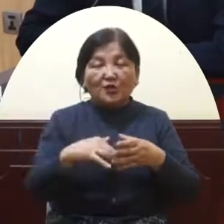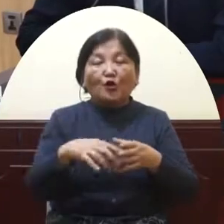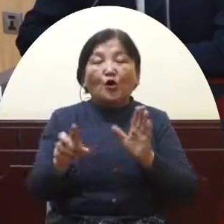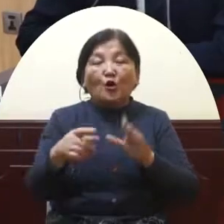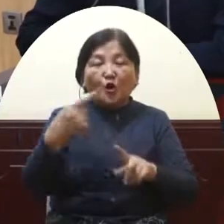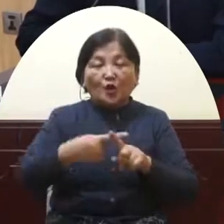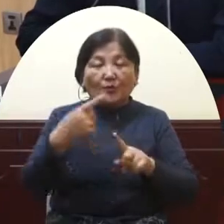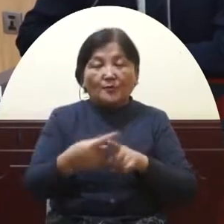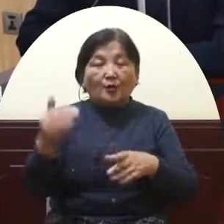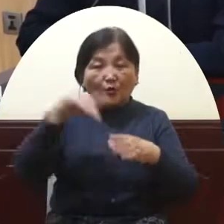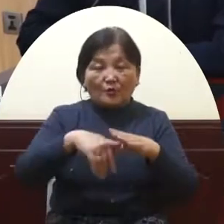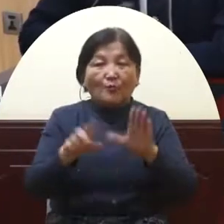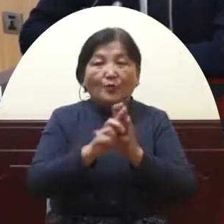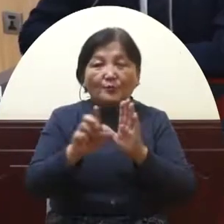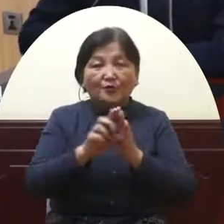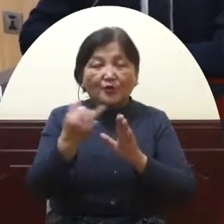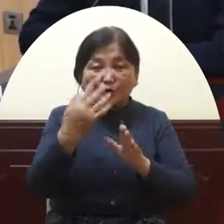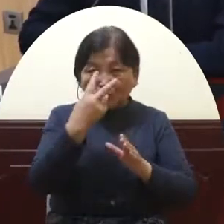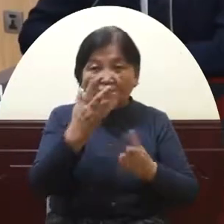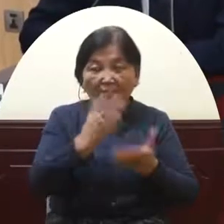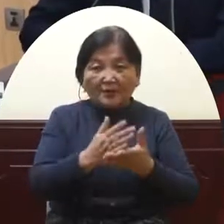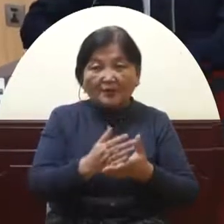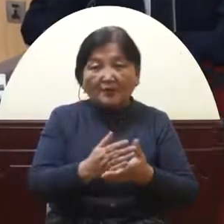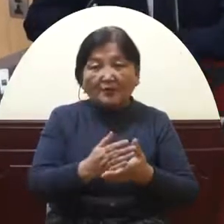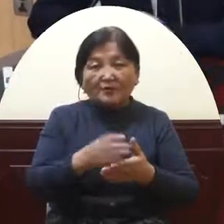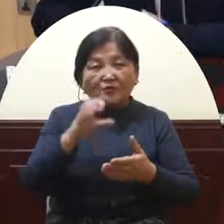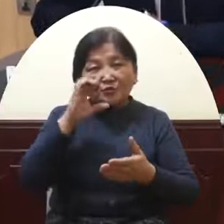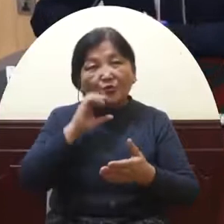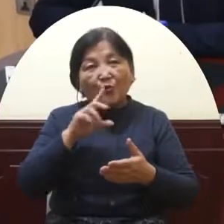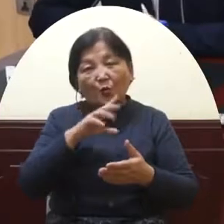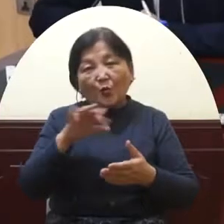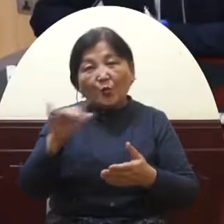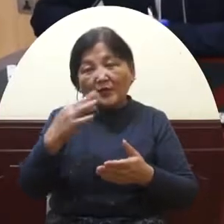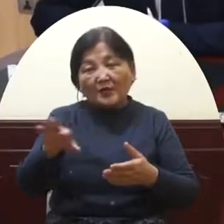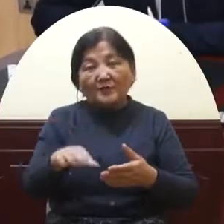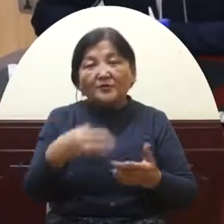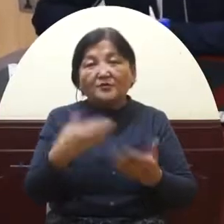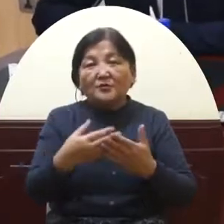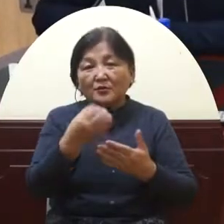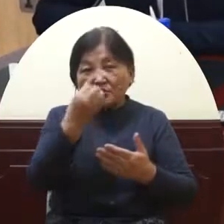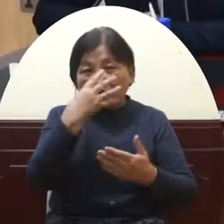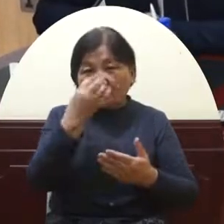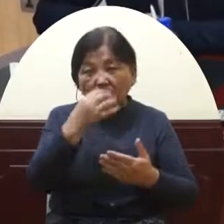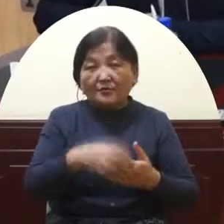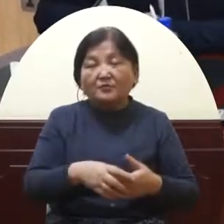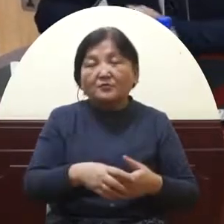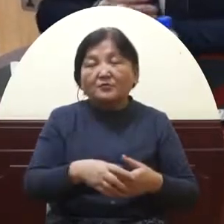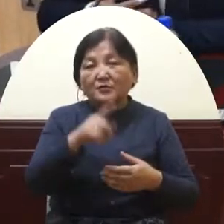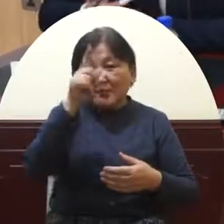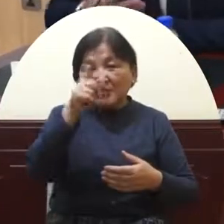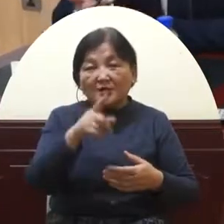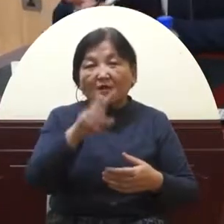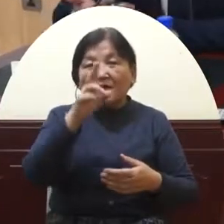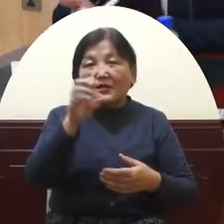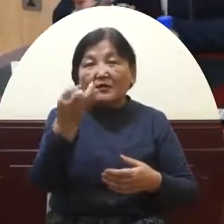хэвийн үзэгдэл шүү дээ. Гэхдээ зүгээр одоо би зүгээр сонирхуулаад одоо энэ Гонконгт болж байгаа кейс биш шүү дээ. Энд чинь яг